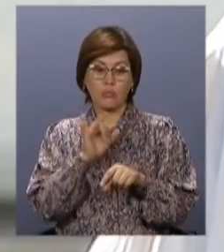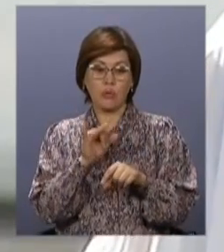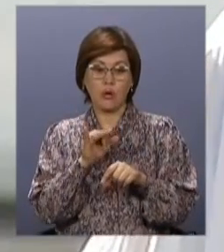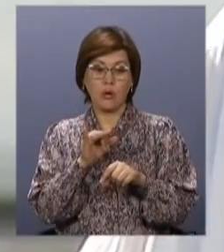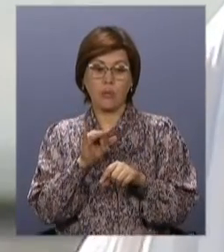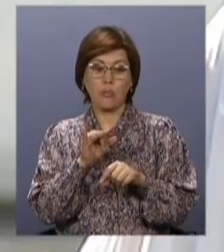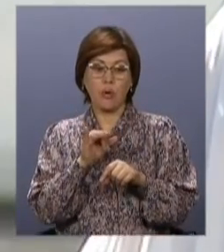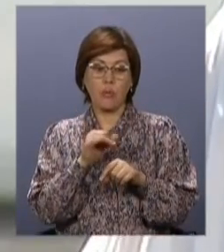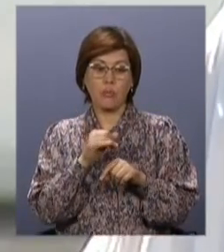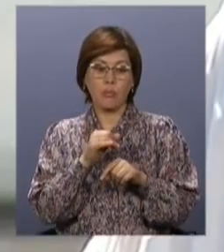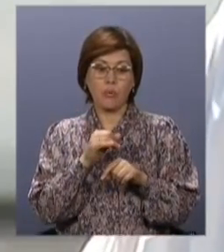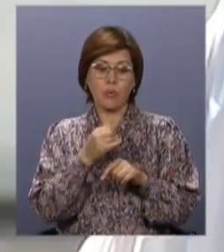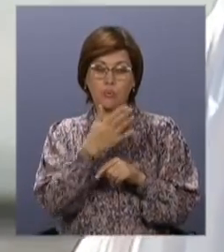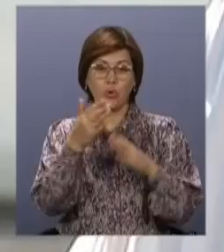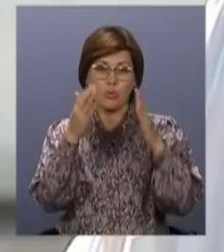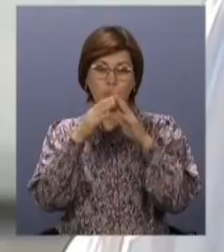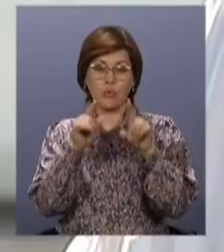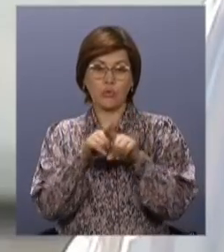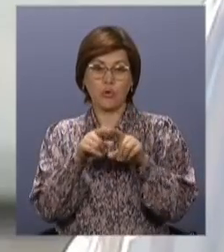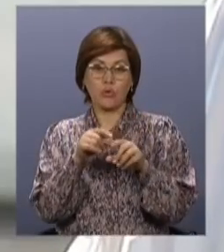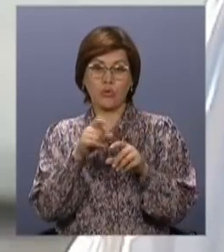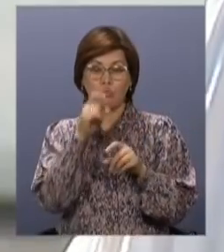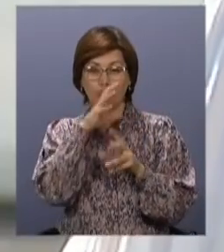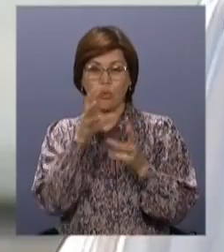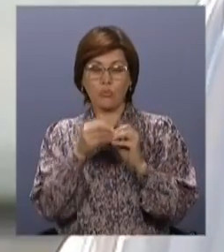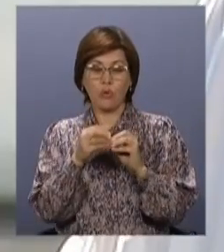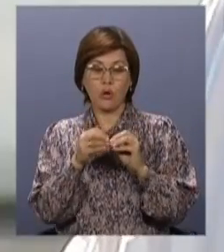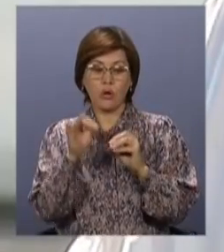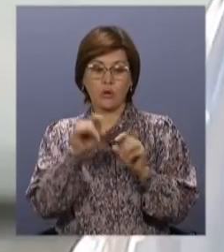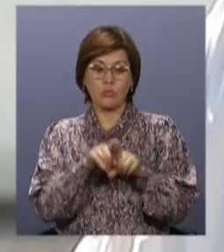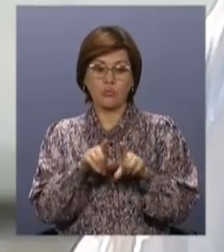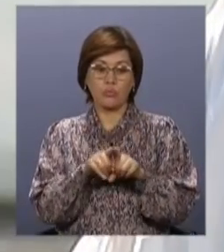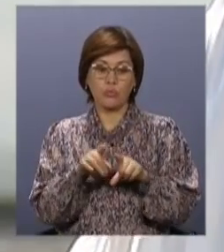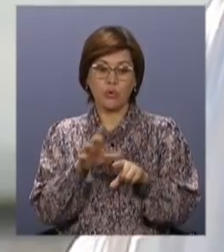пьесалары. Бұл үй жаман болған жоқ. 12-ші этаж болғанымен.